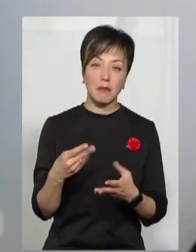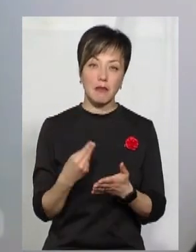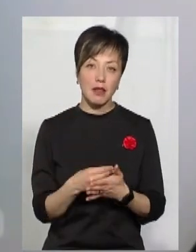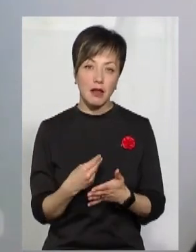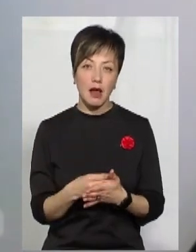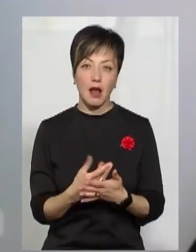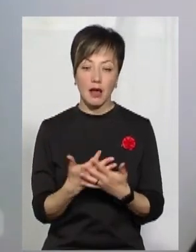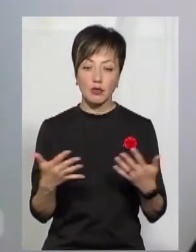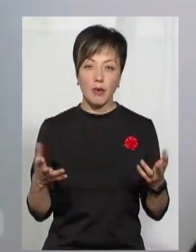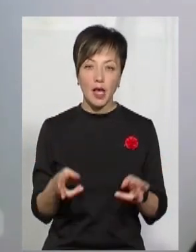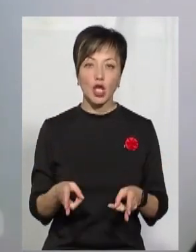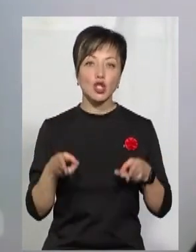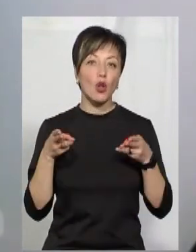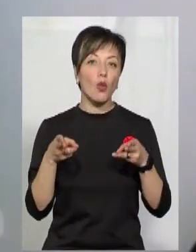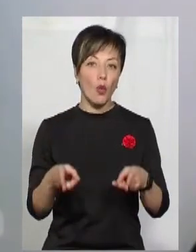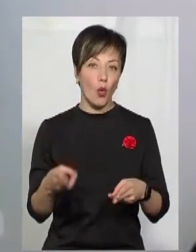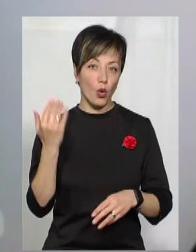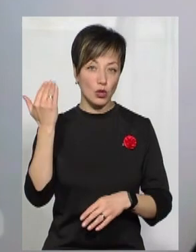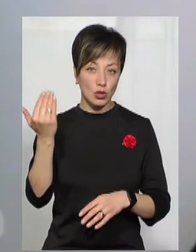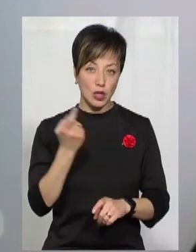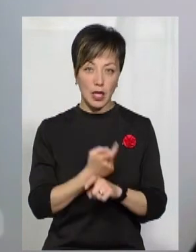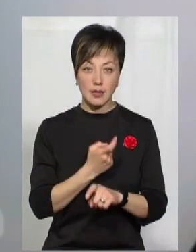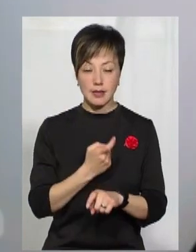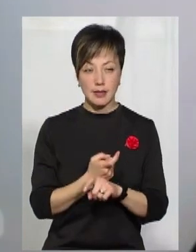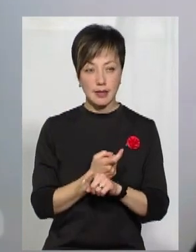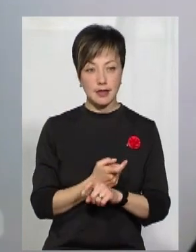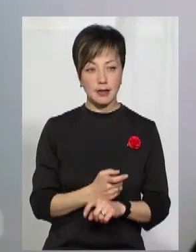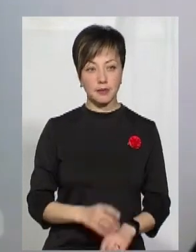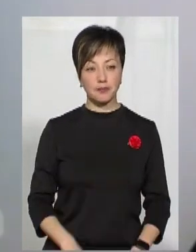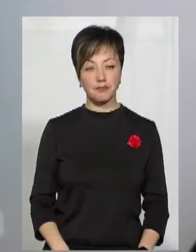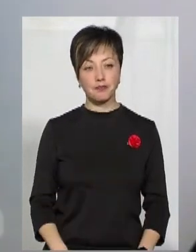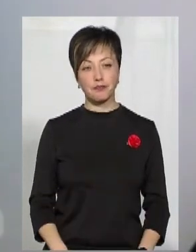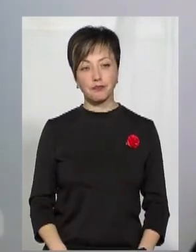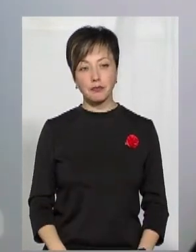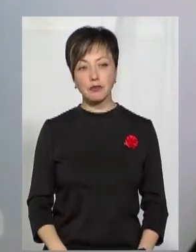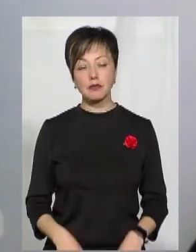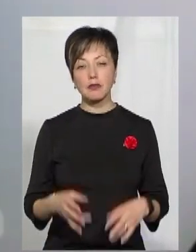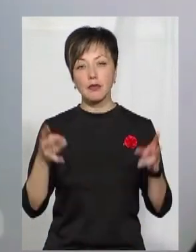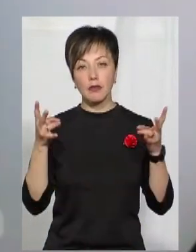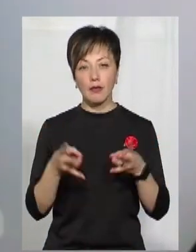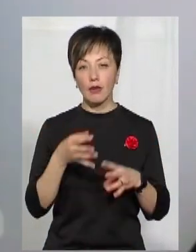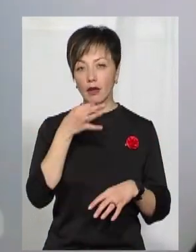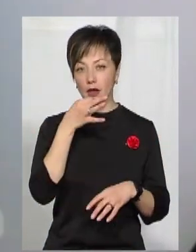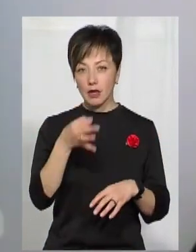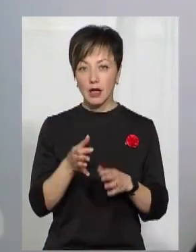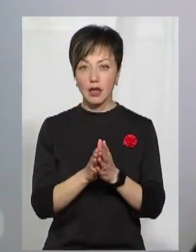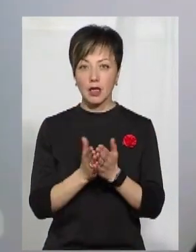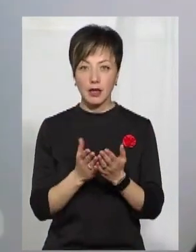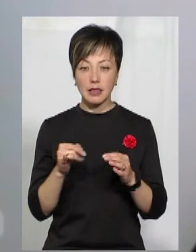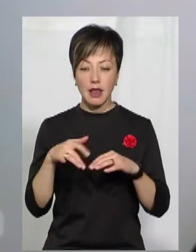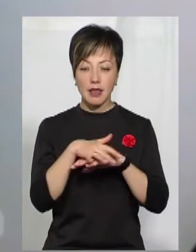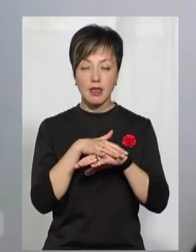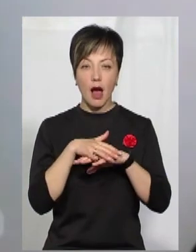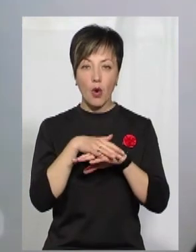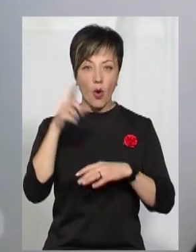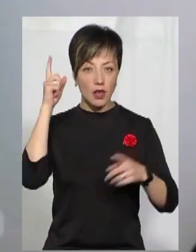а також різноманітні злочини, які проводили нацисти. Також варто відзначити невелику книгу, це фольклор